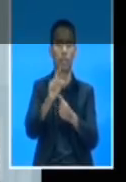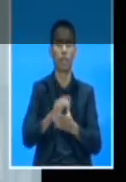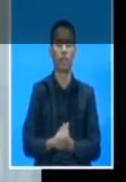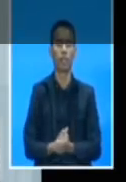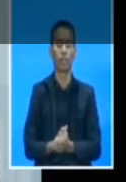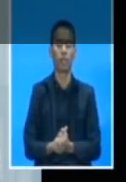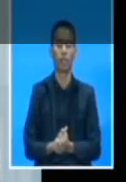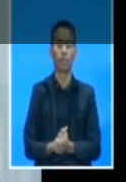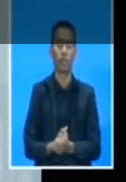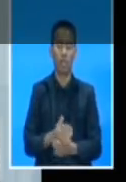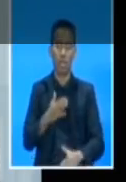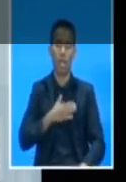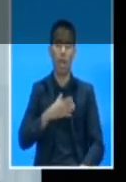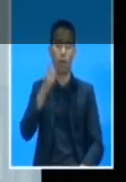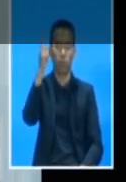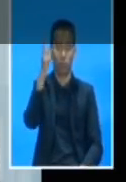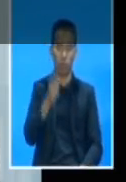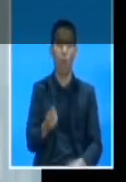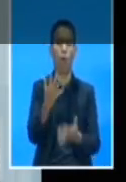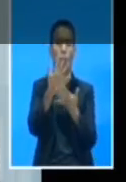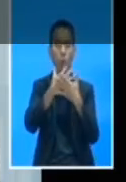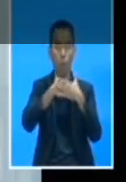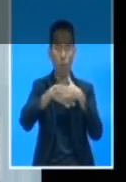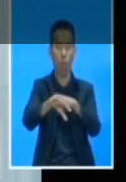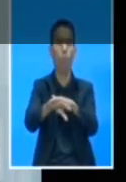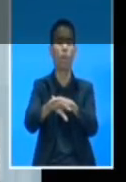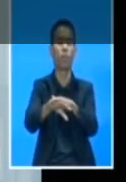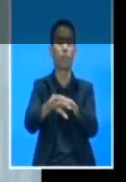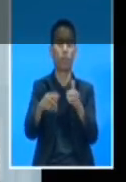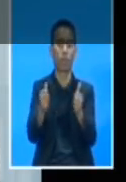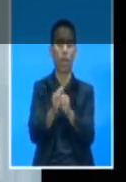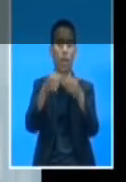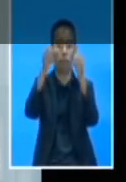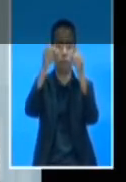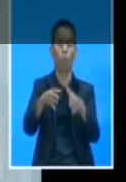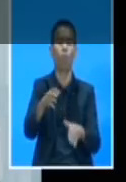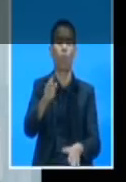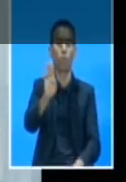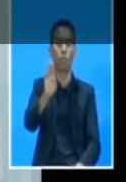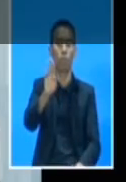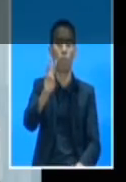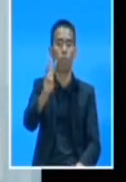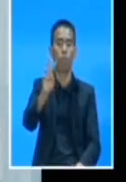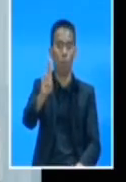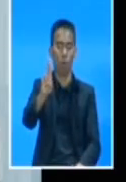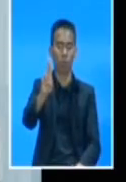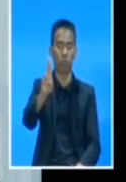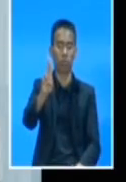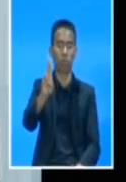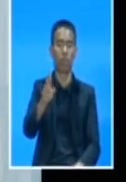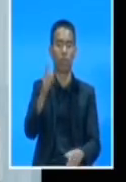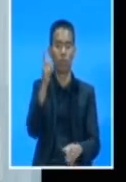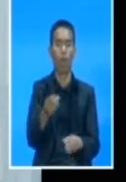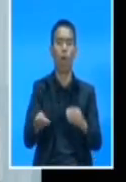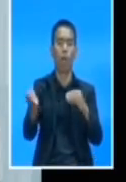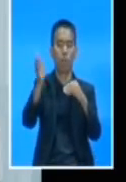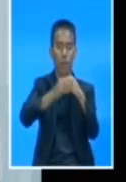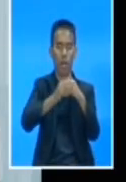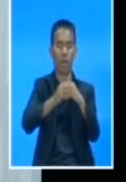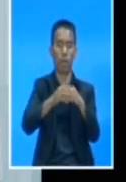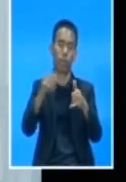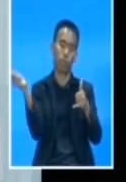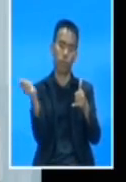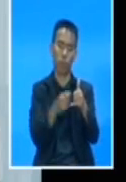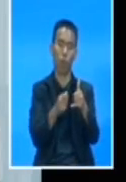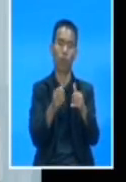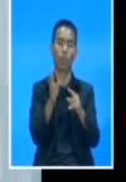เราจะต้องคงจะต้องร่วมกับอาจารย์บวรศักดิ์ด้วยครับเราจะต้องอาจจะถึงขนาดเพิ่มโทษที่